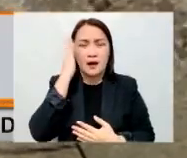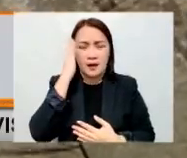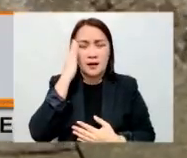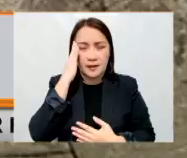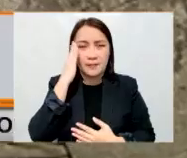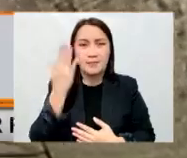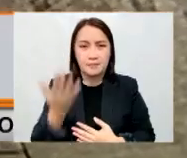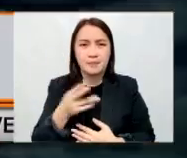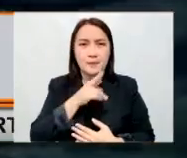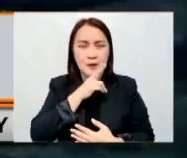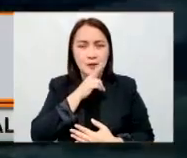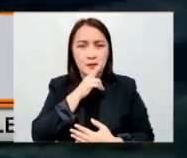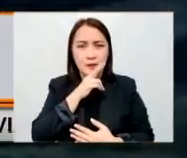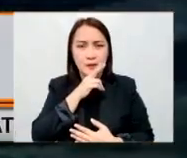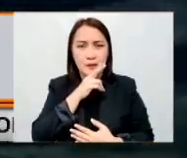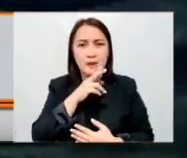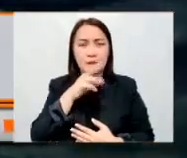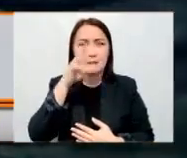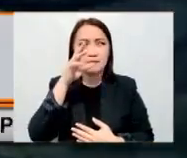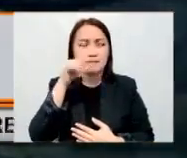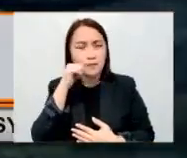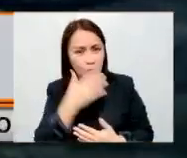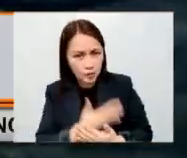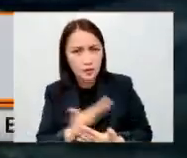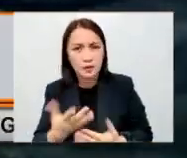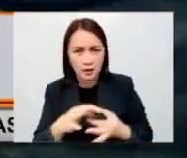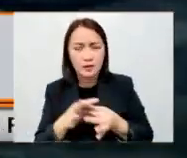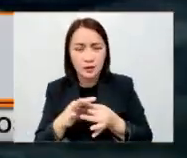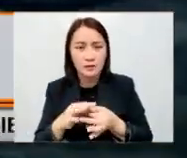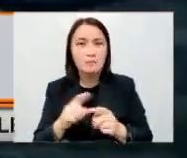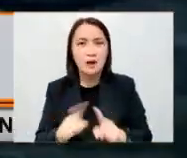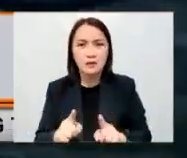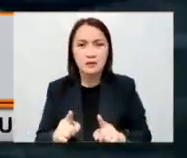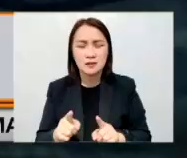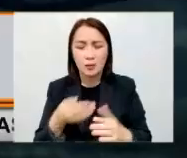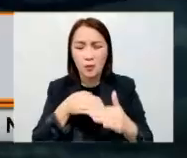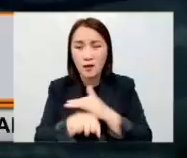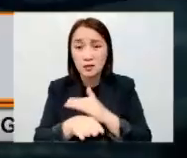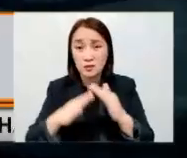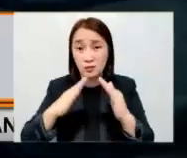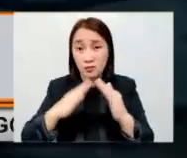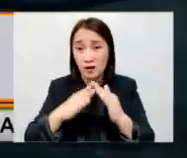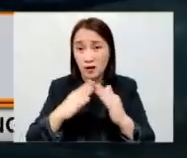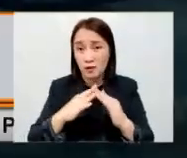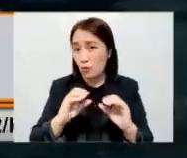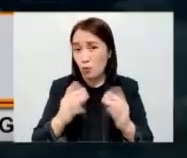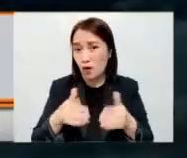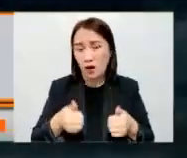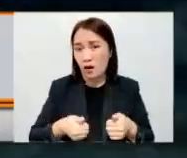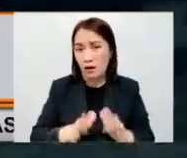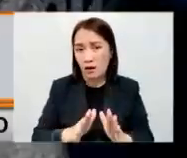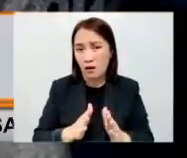ng anak-anakan niya. Pero hindi raw ito nagpaalam nang bigla na lang pumasok sa kanyang bahay. And nagsinungaling yung suspect